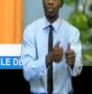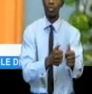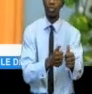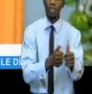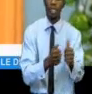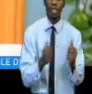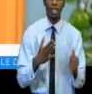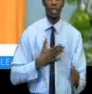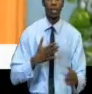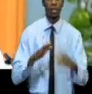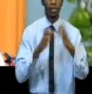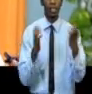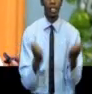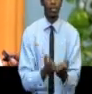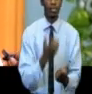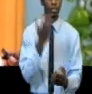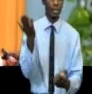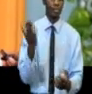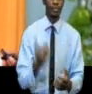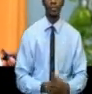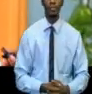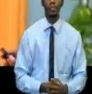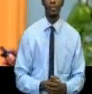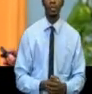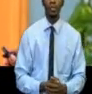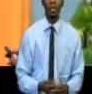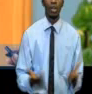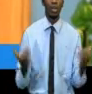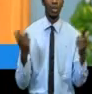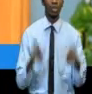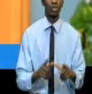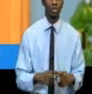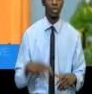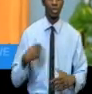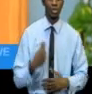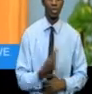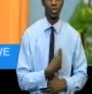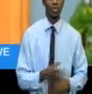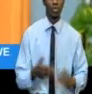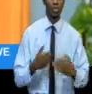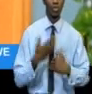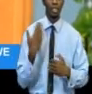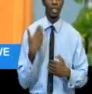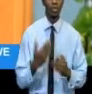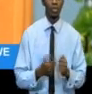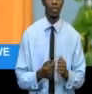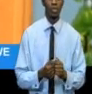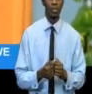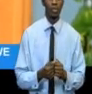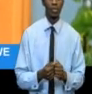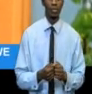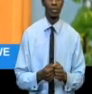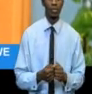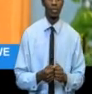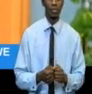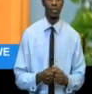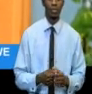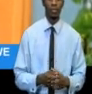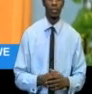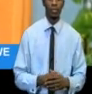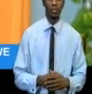même quand on a joué le match aller de la finale, mon nom a été enlevé de la liste de l'ordre de